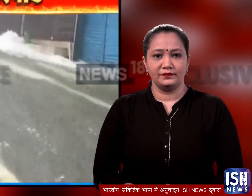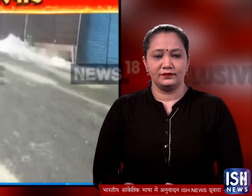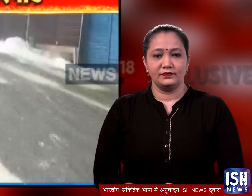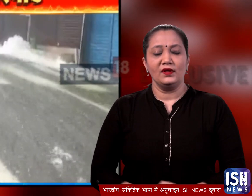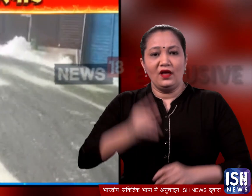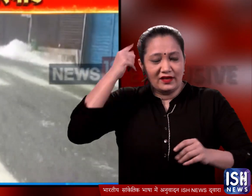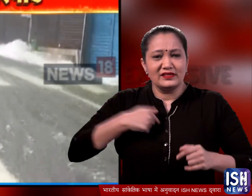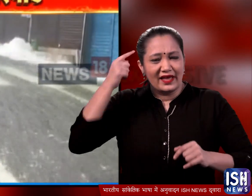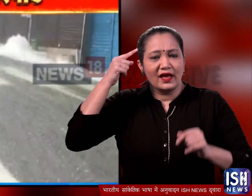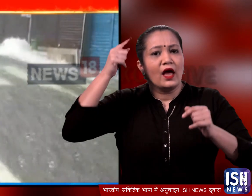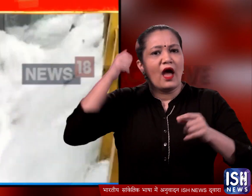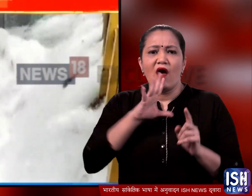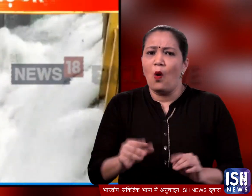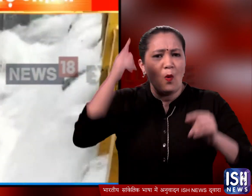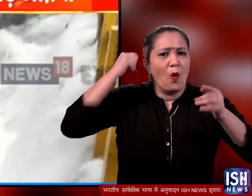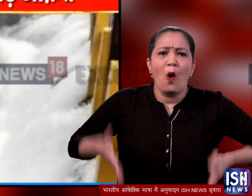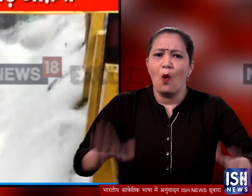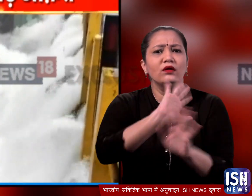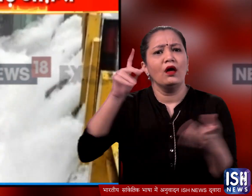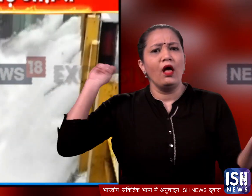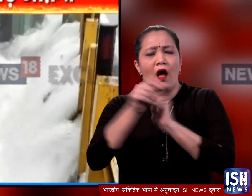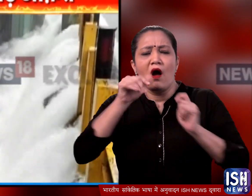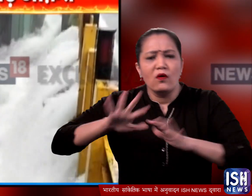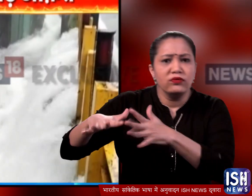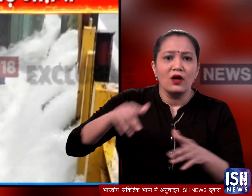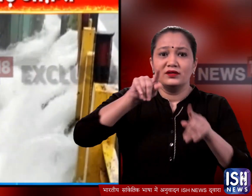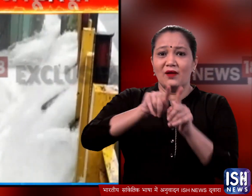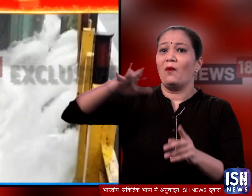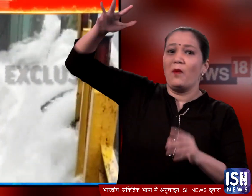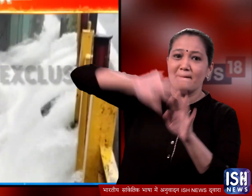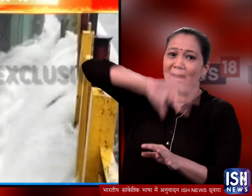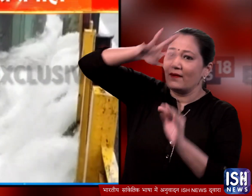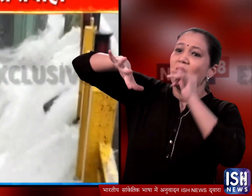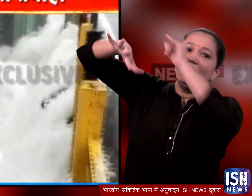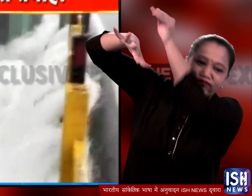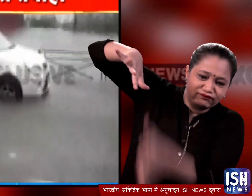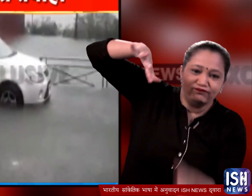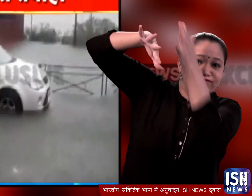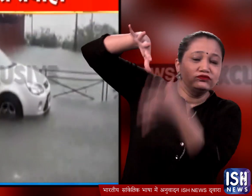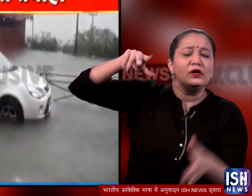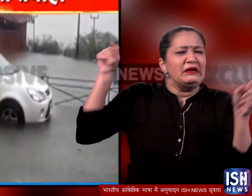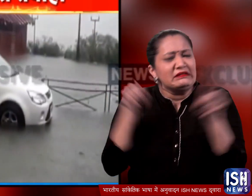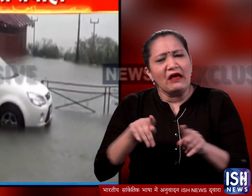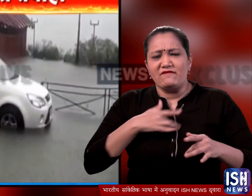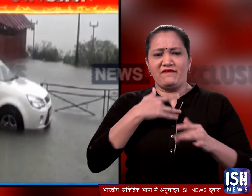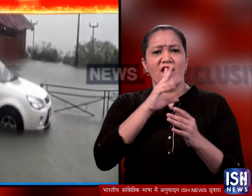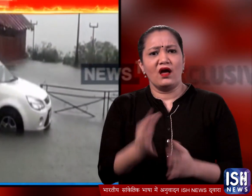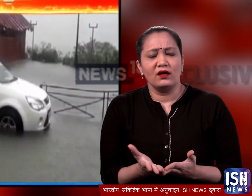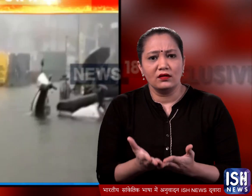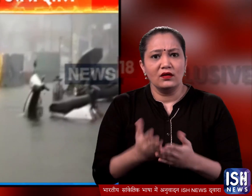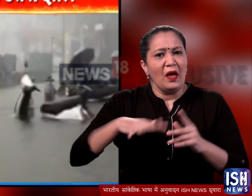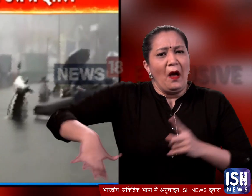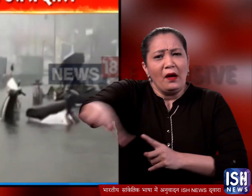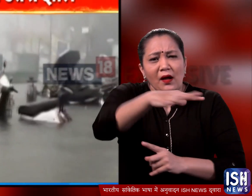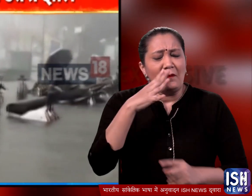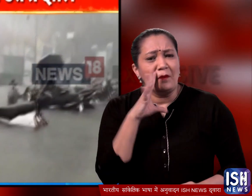लगा जैसे सड़कों पर ही झीलें उतर आई हों। सड़कों के किनारे वाटरफॉल की तरह पानी गिरता हुआ दिख रहा है। शहर की ज्यादातर अहम जगहों पर पानी का कब्जा